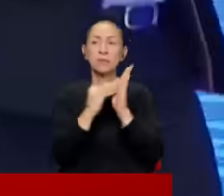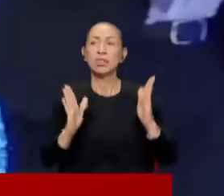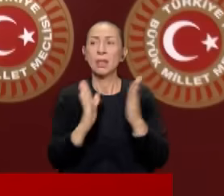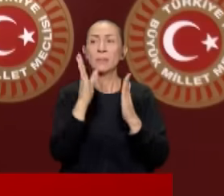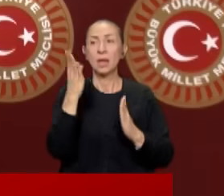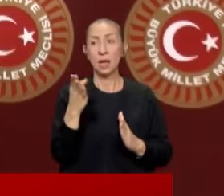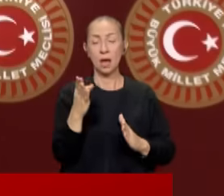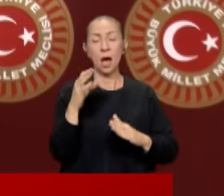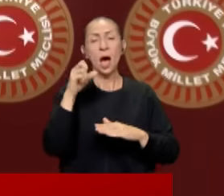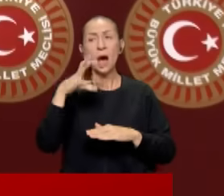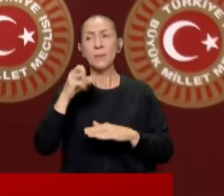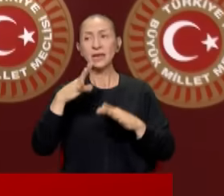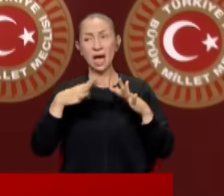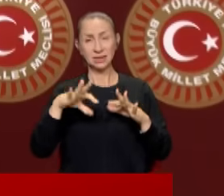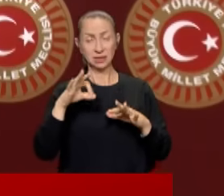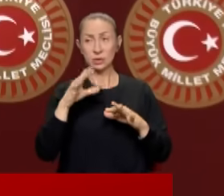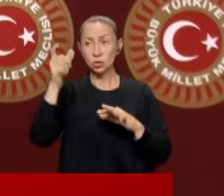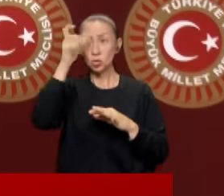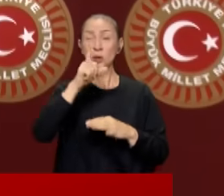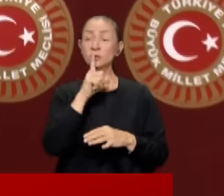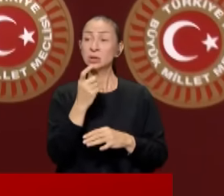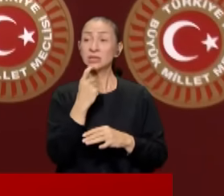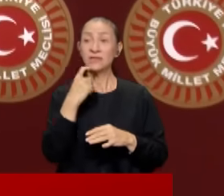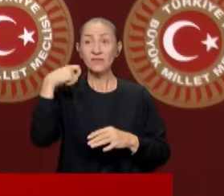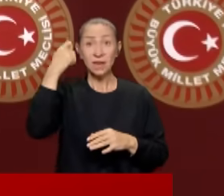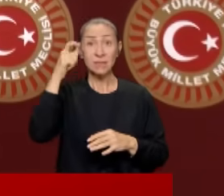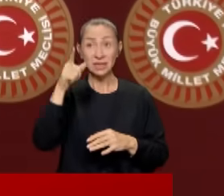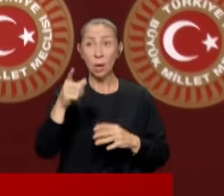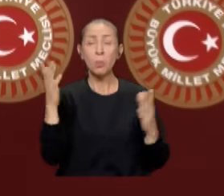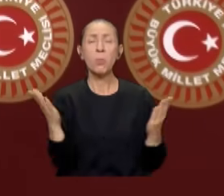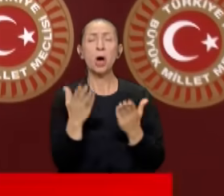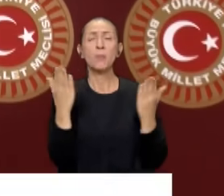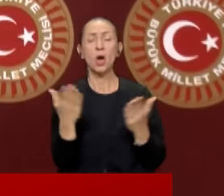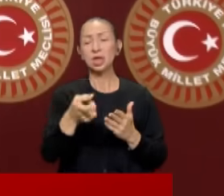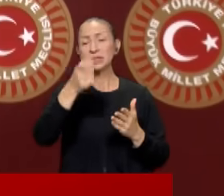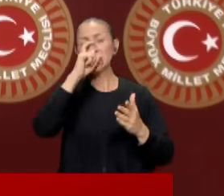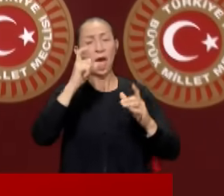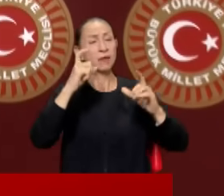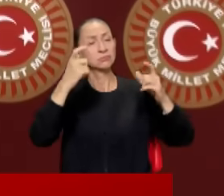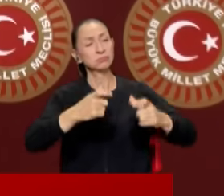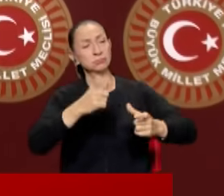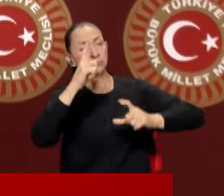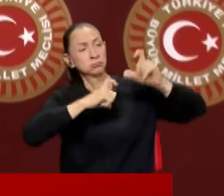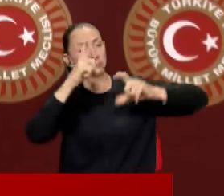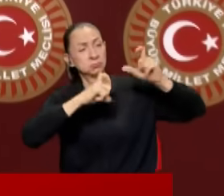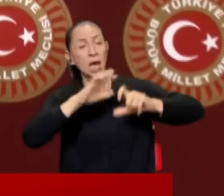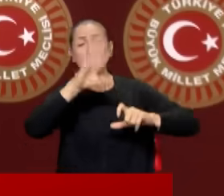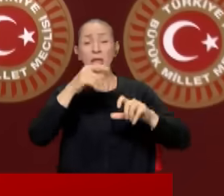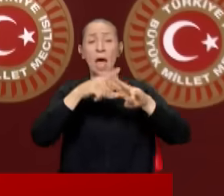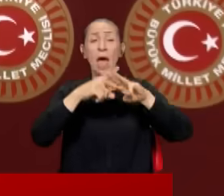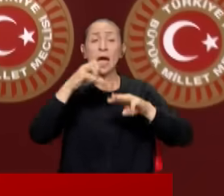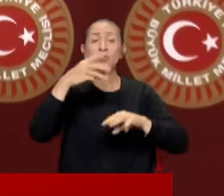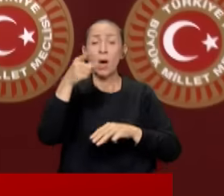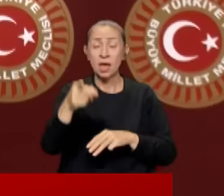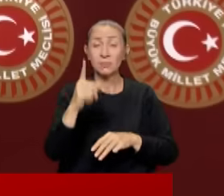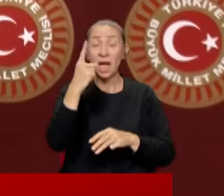tepkili AKP'nin hazırladığı Türkiye yüzyılı filminde bol bol Saray fotoğrafı var her tarafta Erdoğan bir